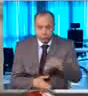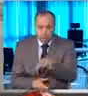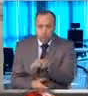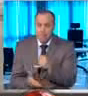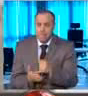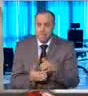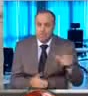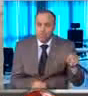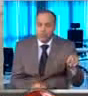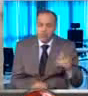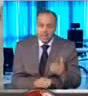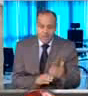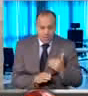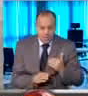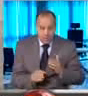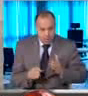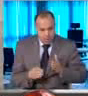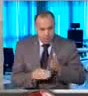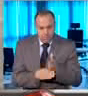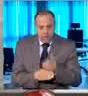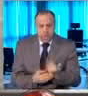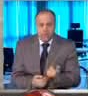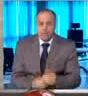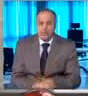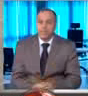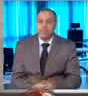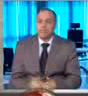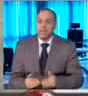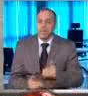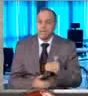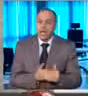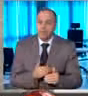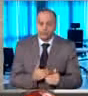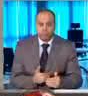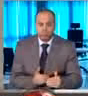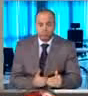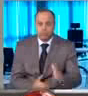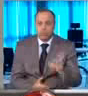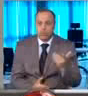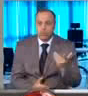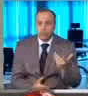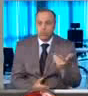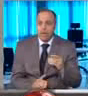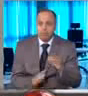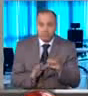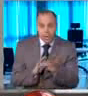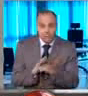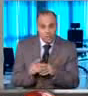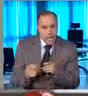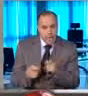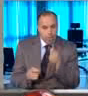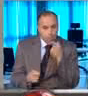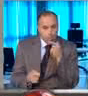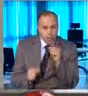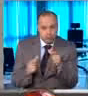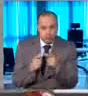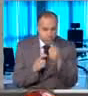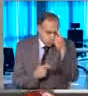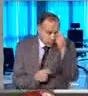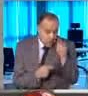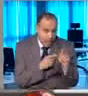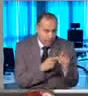المدينة قبل مواصلة تقدمها، تقدم كثيرا ما أعاقته الخطط الحربية التي يعتمدها التنظيم